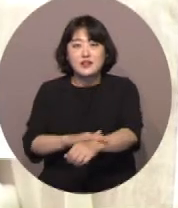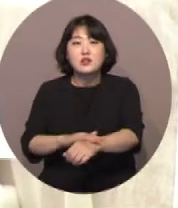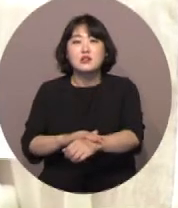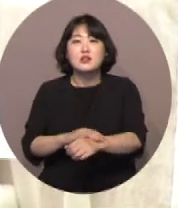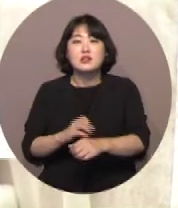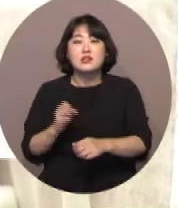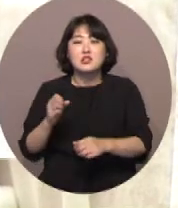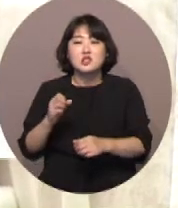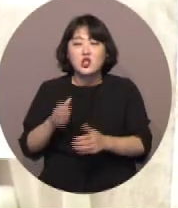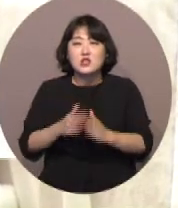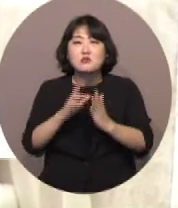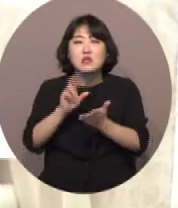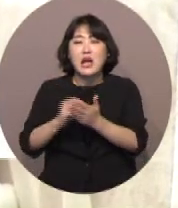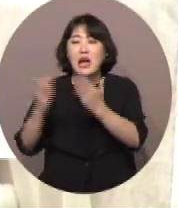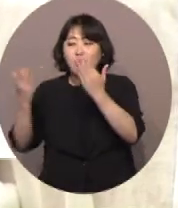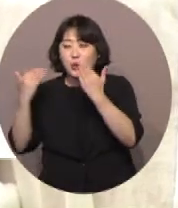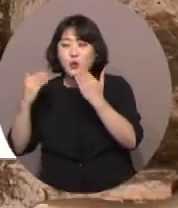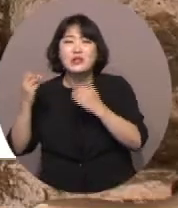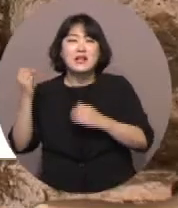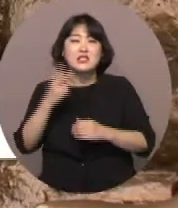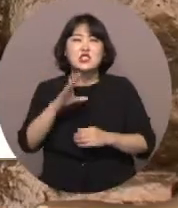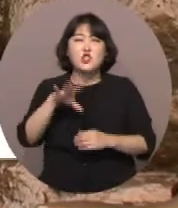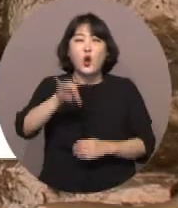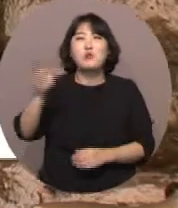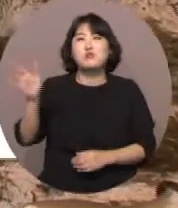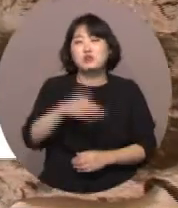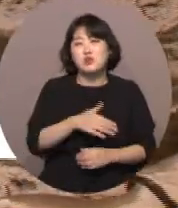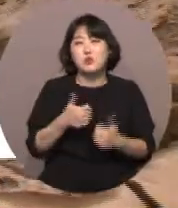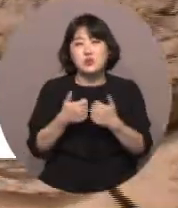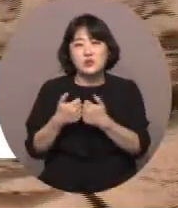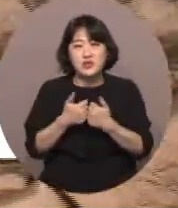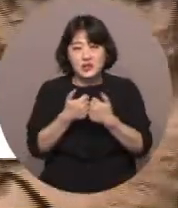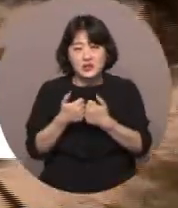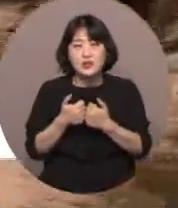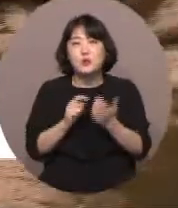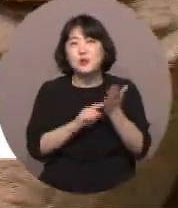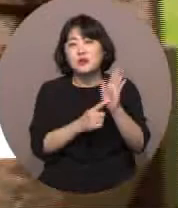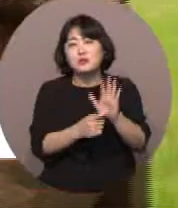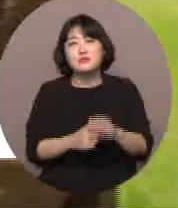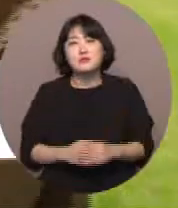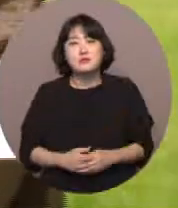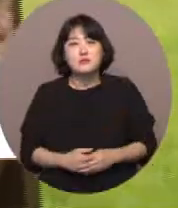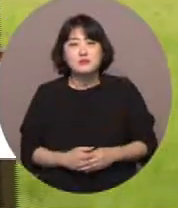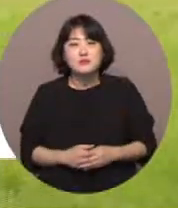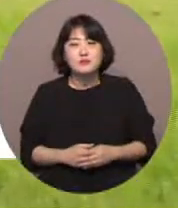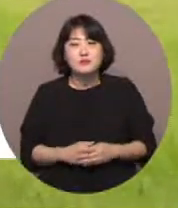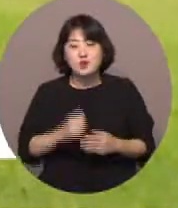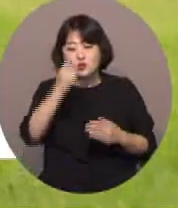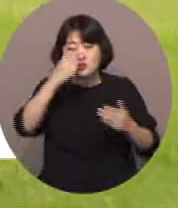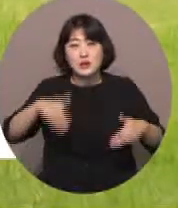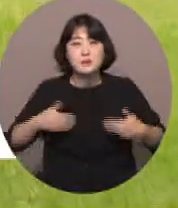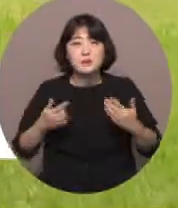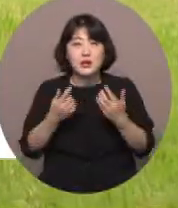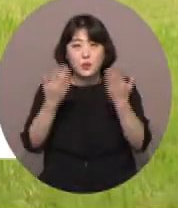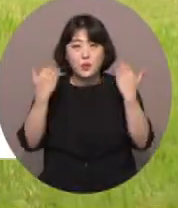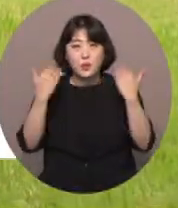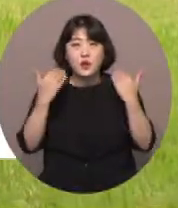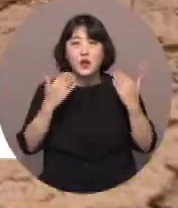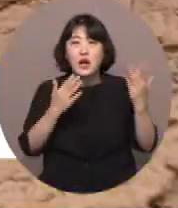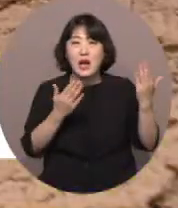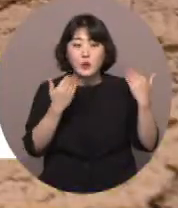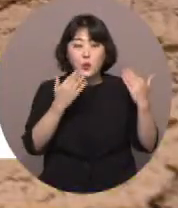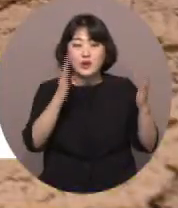설치 문제를 학교측과 원점에서 재 논의할 예정이라고 밝혔습니다 충남 되도 학내 의견을 수렴해